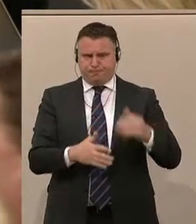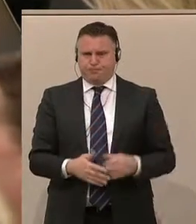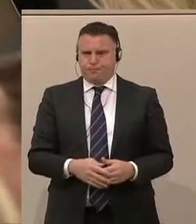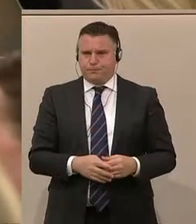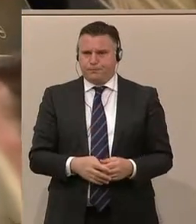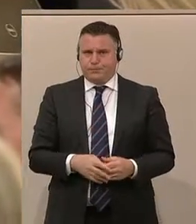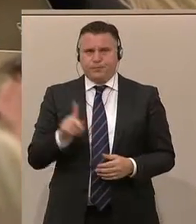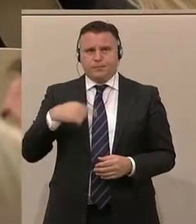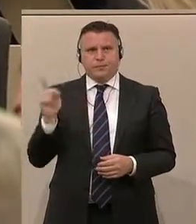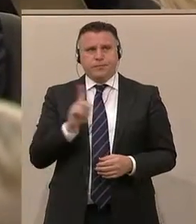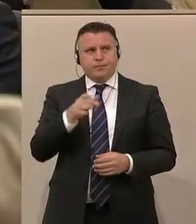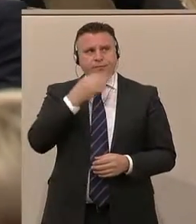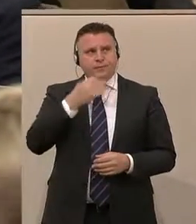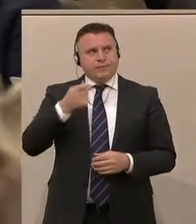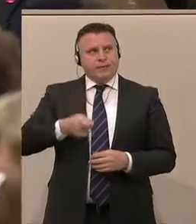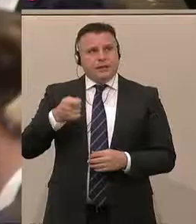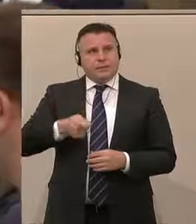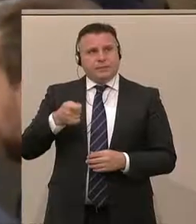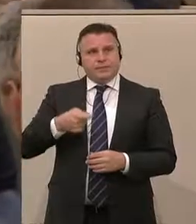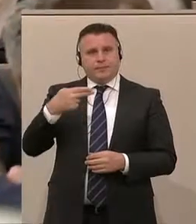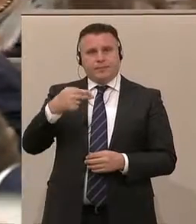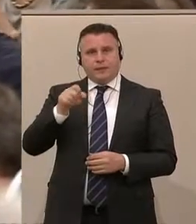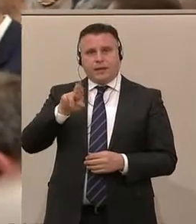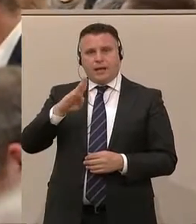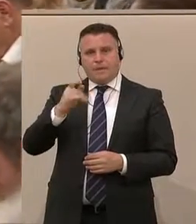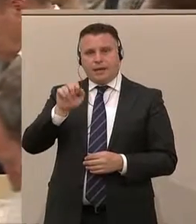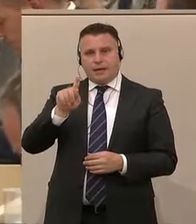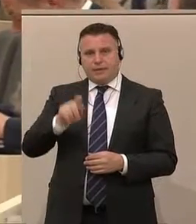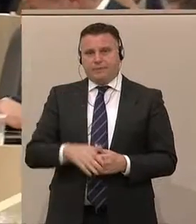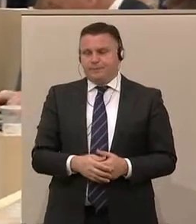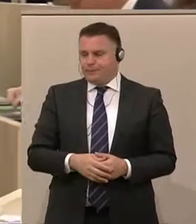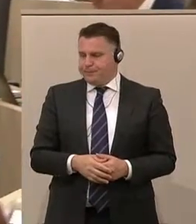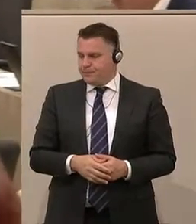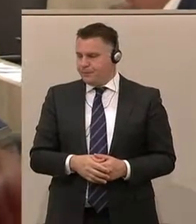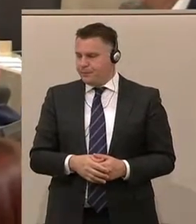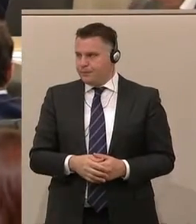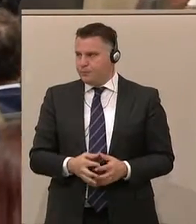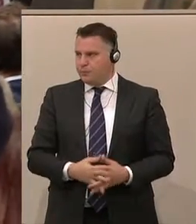NEOS unterstützen die Weitergabe von personenbezogenen Daten an wissenschaftliche Einrichtungen,